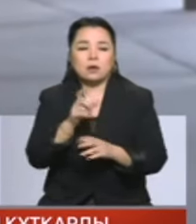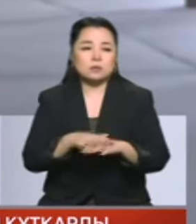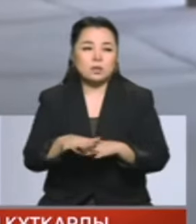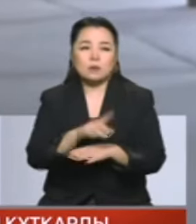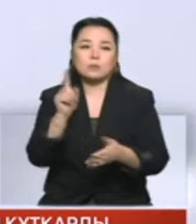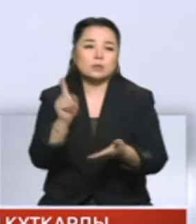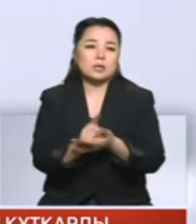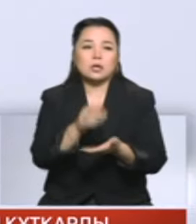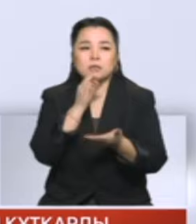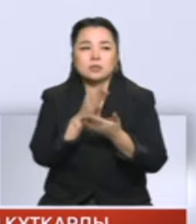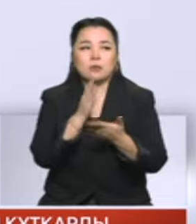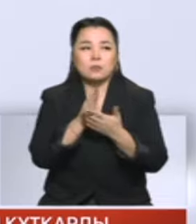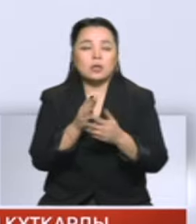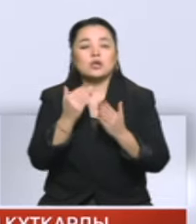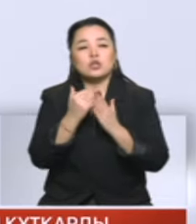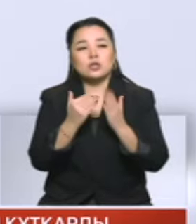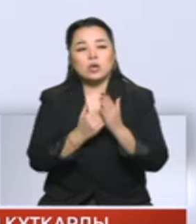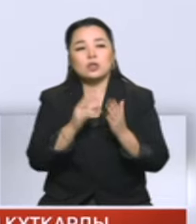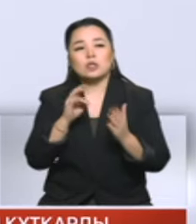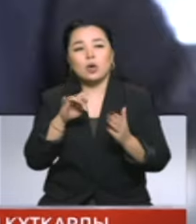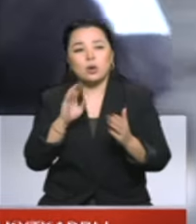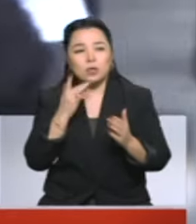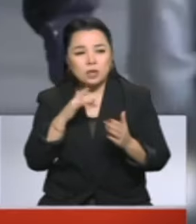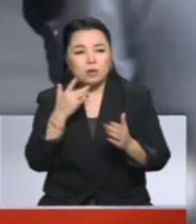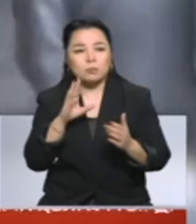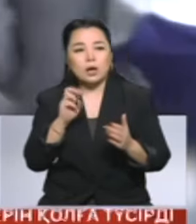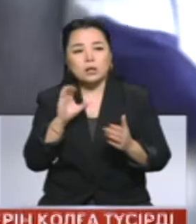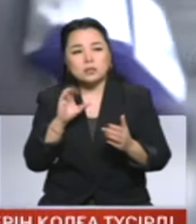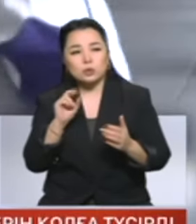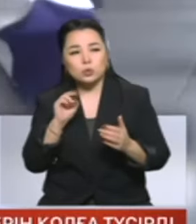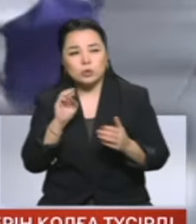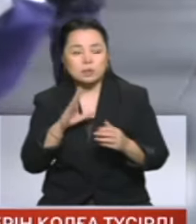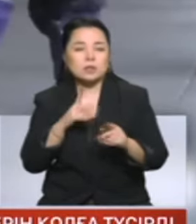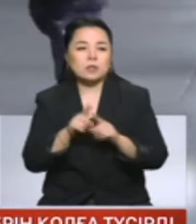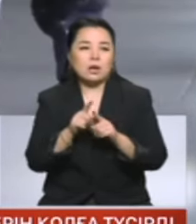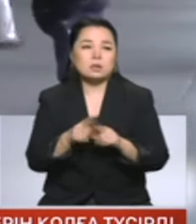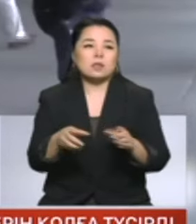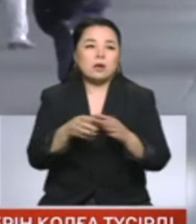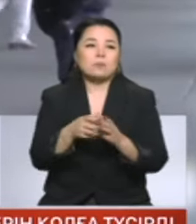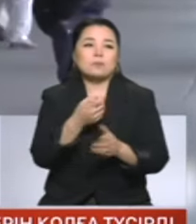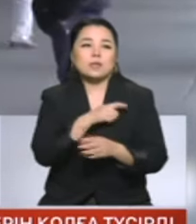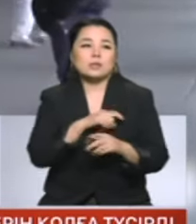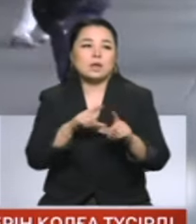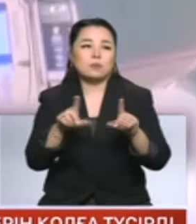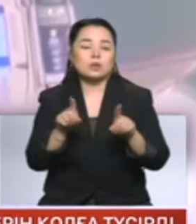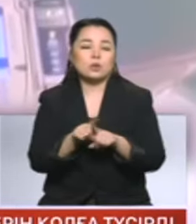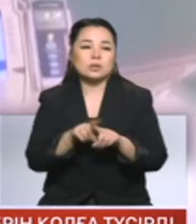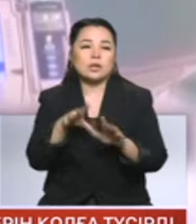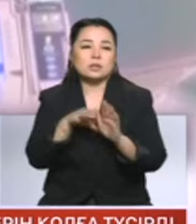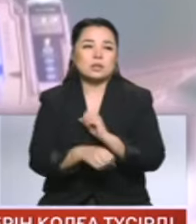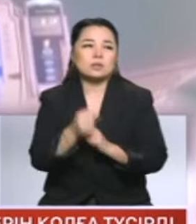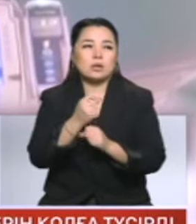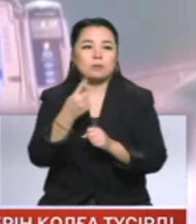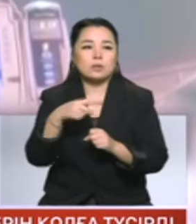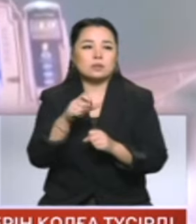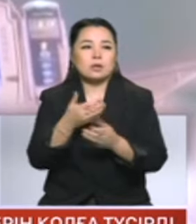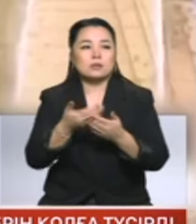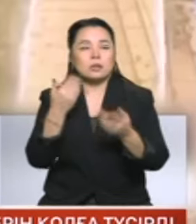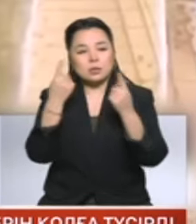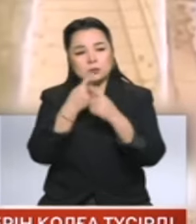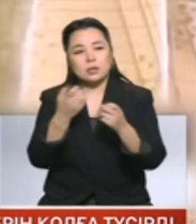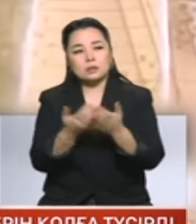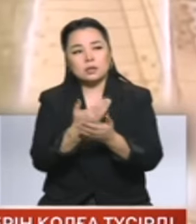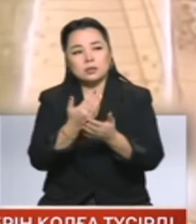тағуға міндеттеп отыр. Бұл ереже Нью-Йорк, Массачусетс, Иллинойс және Калифорния штаттарындағы медициналық мекемелерде енгізілді. Бір апта бұрынғы мәліметке